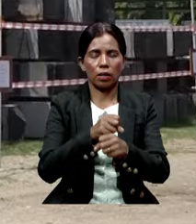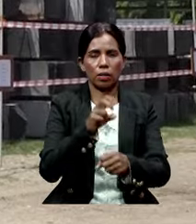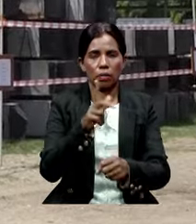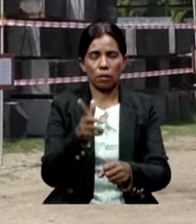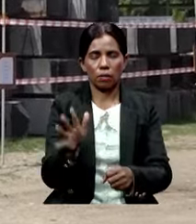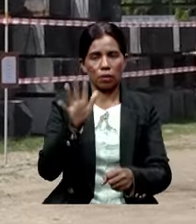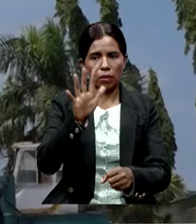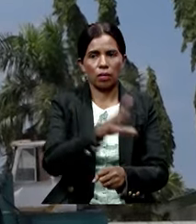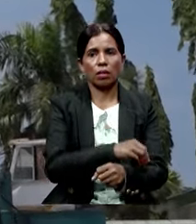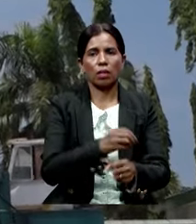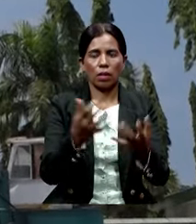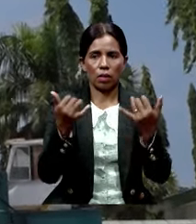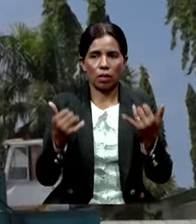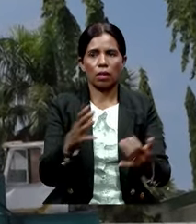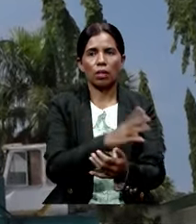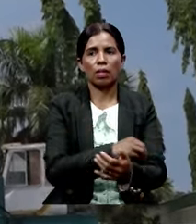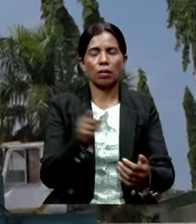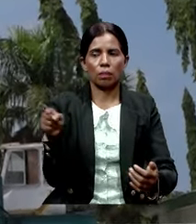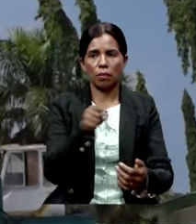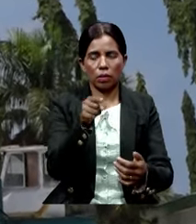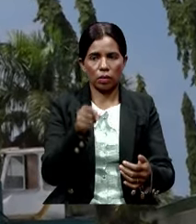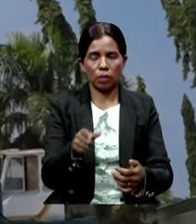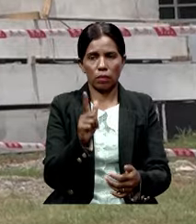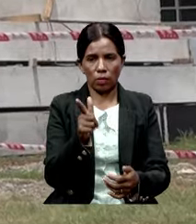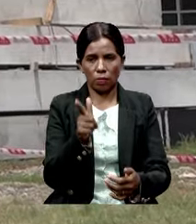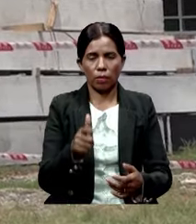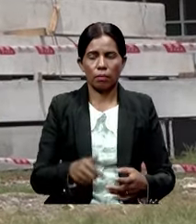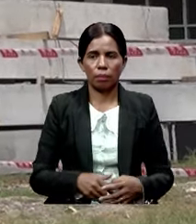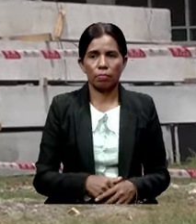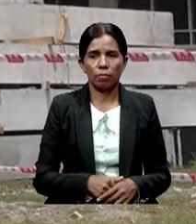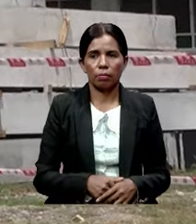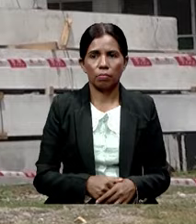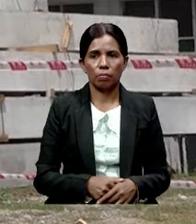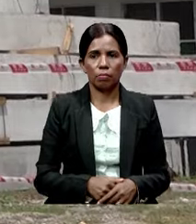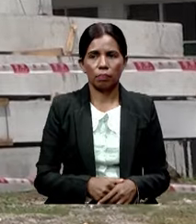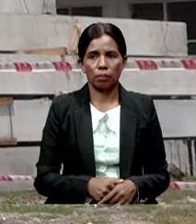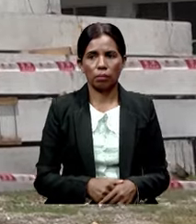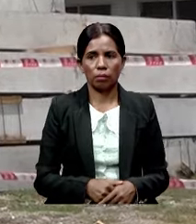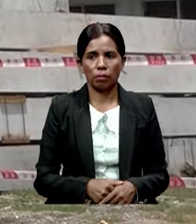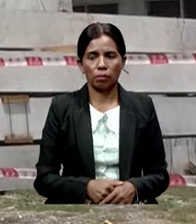resen 5 noda daun nih atin zio na persentu runulu. Selina Lopez, Dilma Suzeti, GMN.